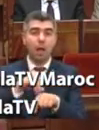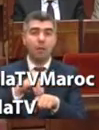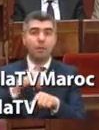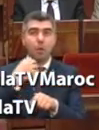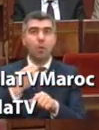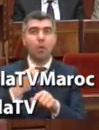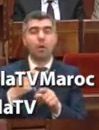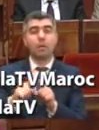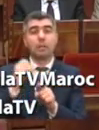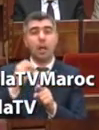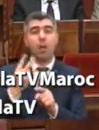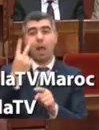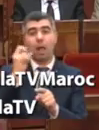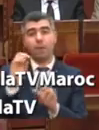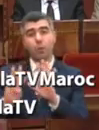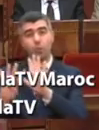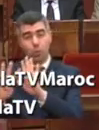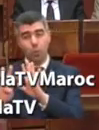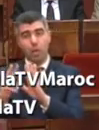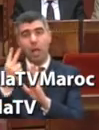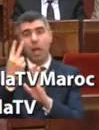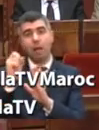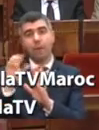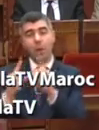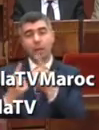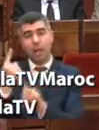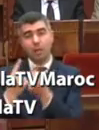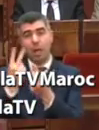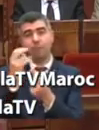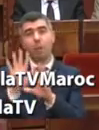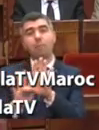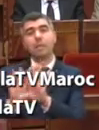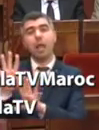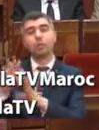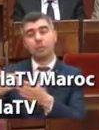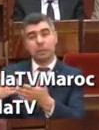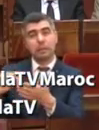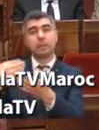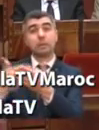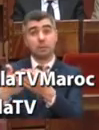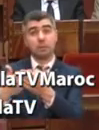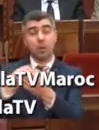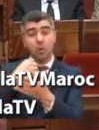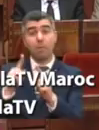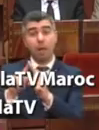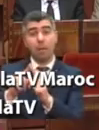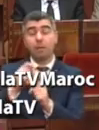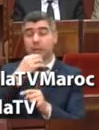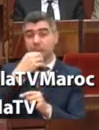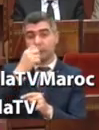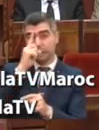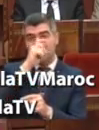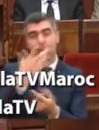ديال الدعم 2009 2010 2011 2012 حتى النهايه ديال 2015. ان لم نقل لكم الملايين بل الملايير سيد الوزير المحترم.